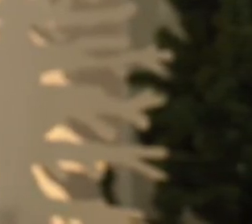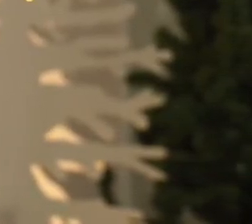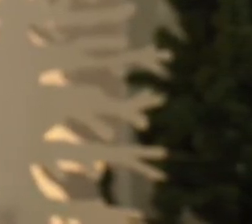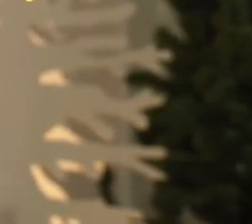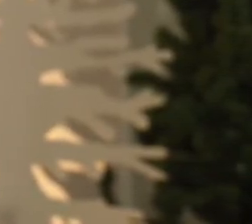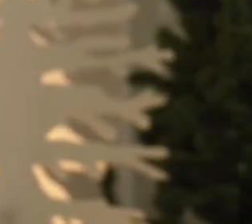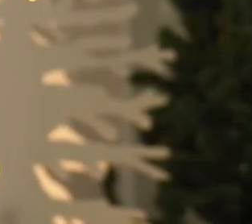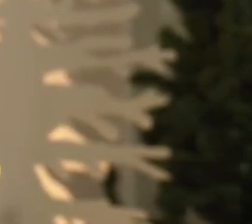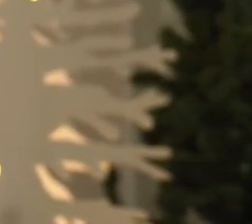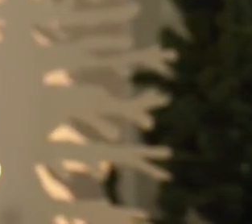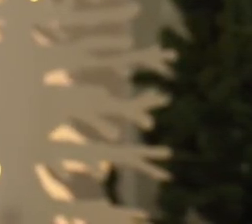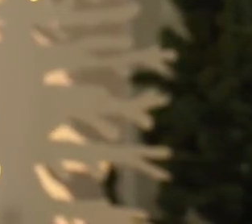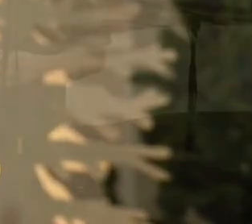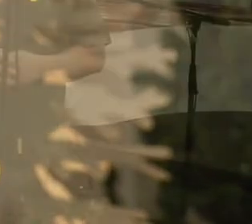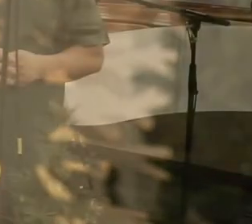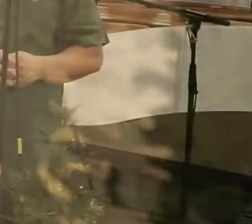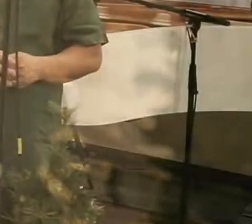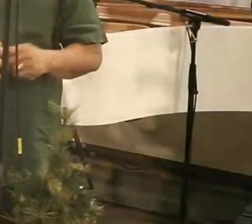Haleluya.